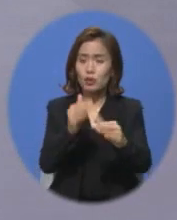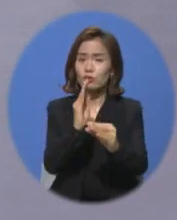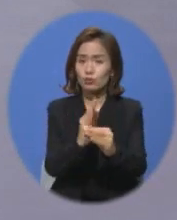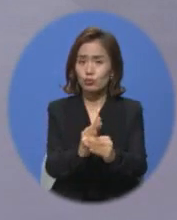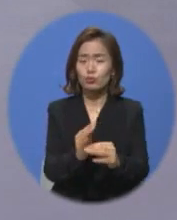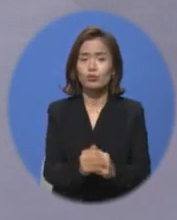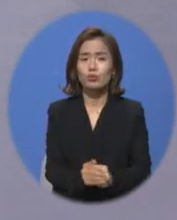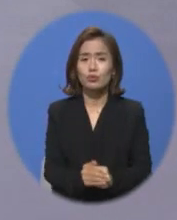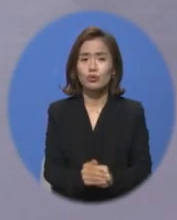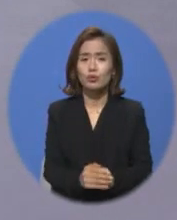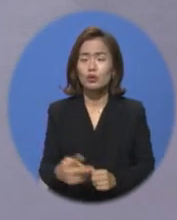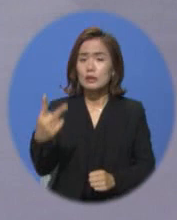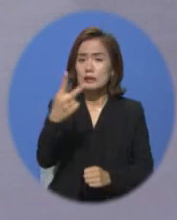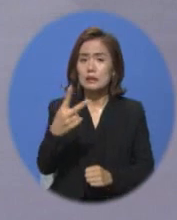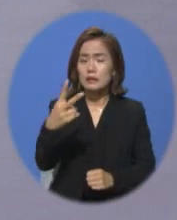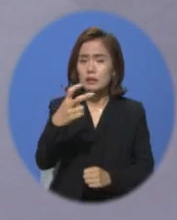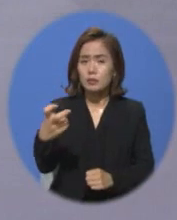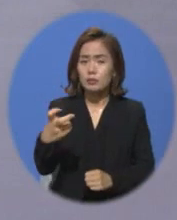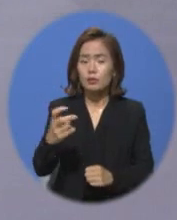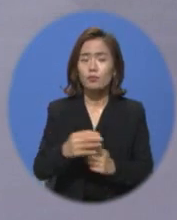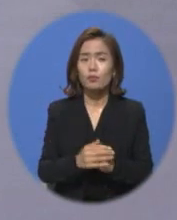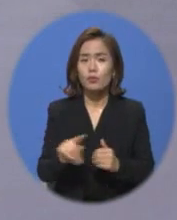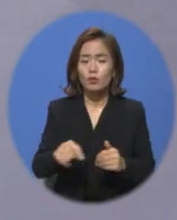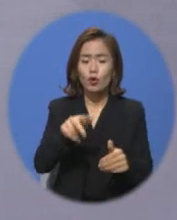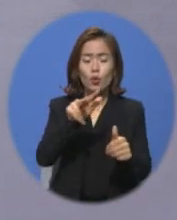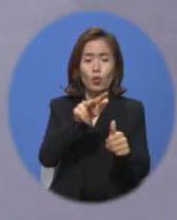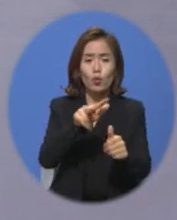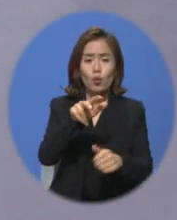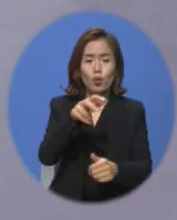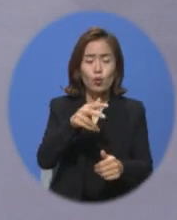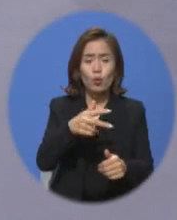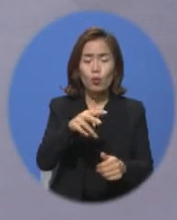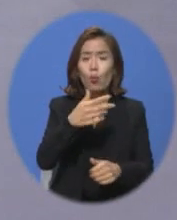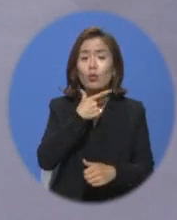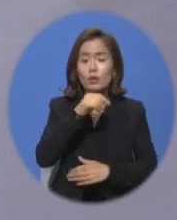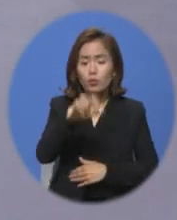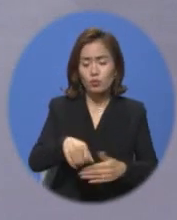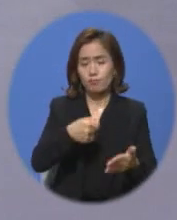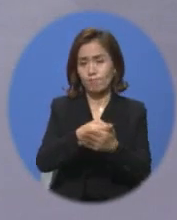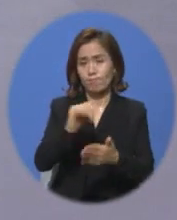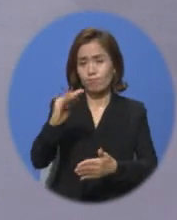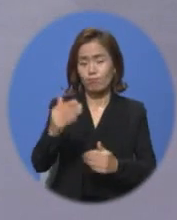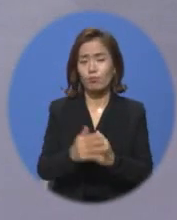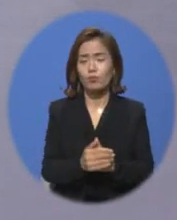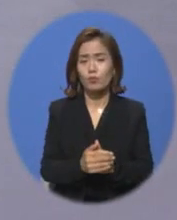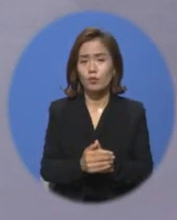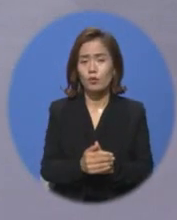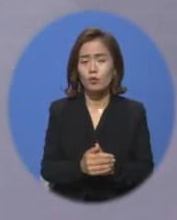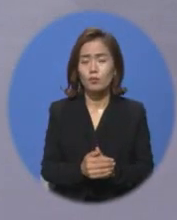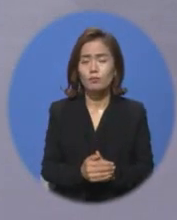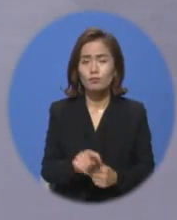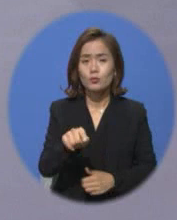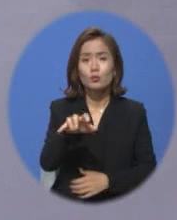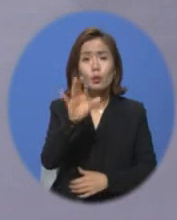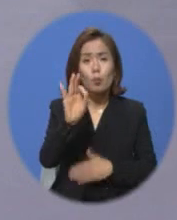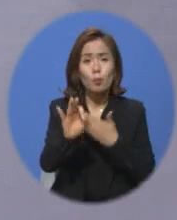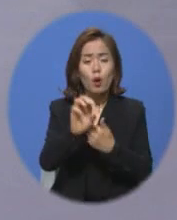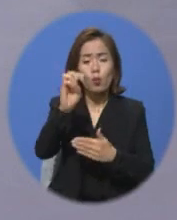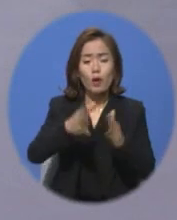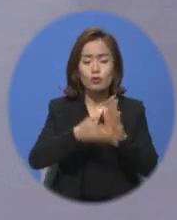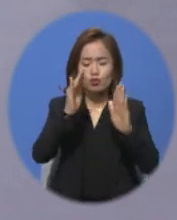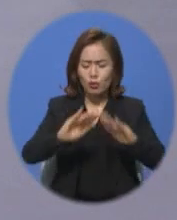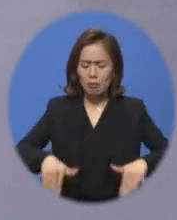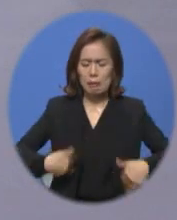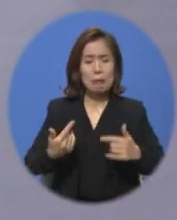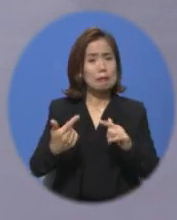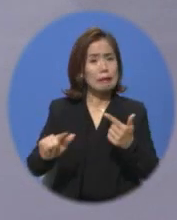이추진되고있다. 후보지는이미2020년에결정되었다. 광주와전남과는달리,이들은